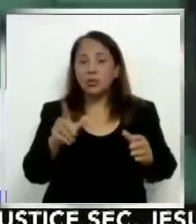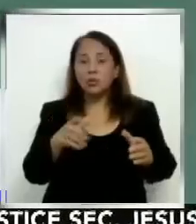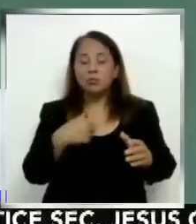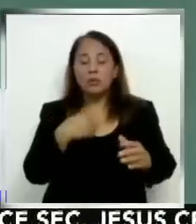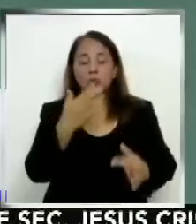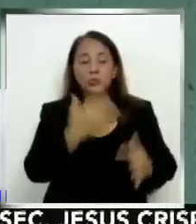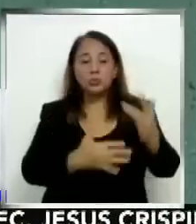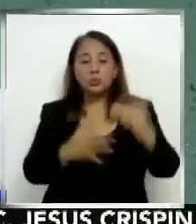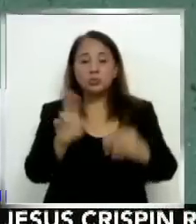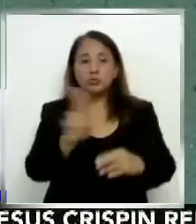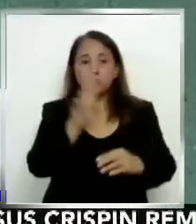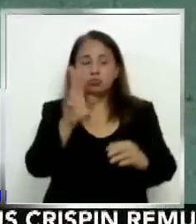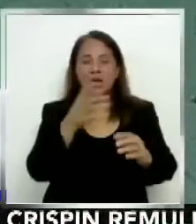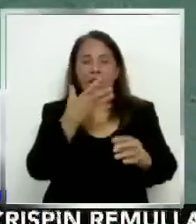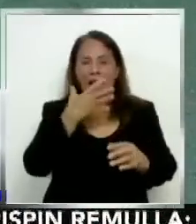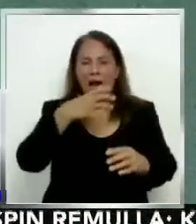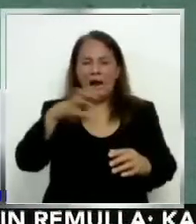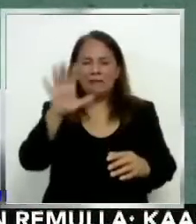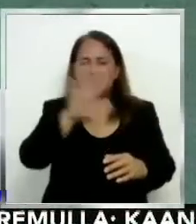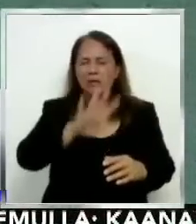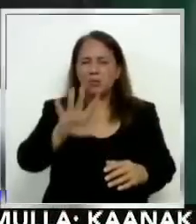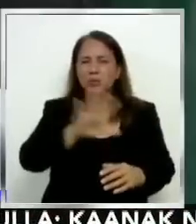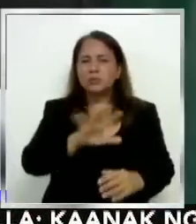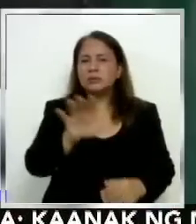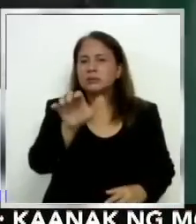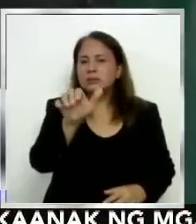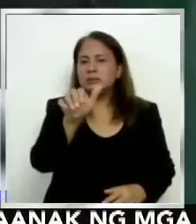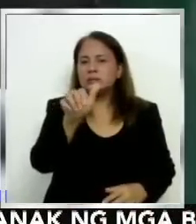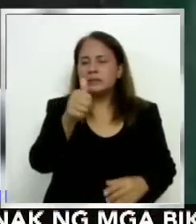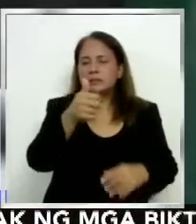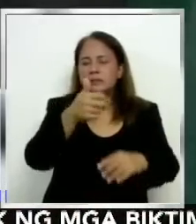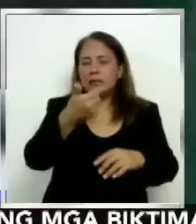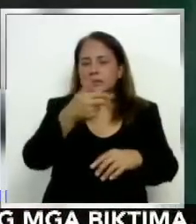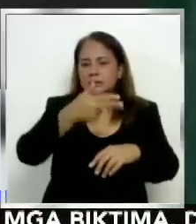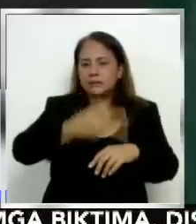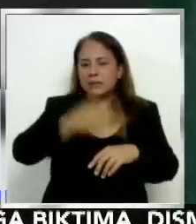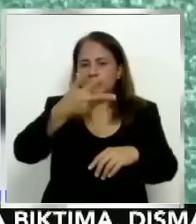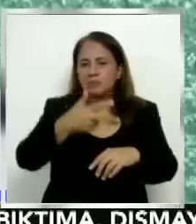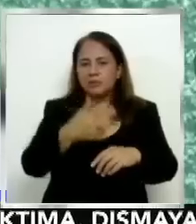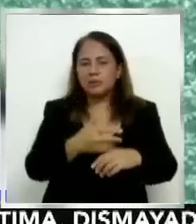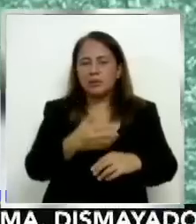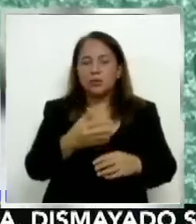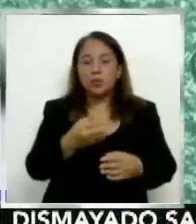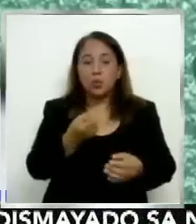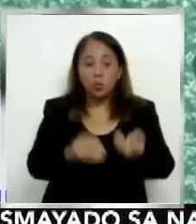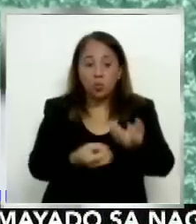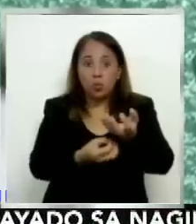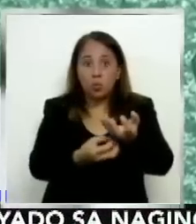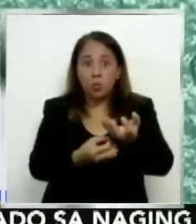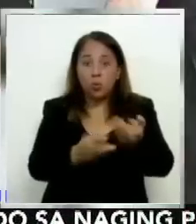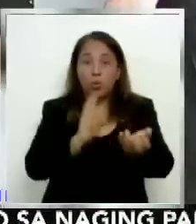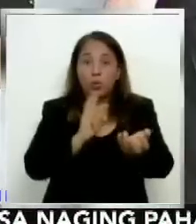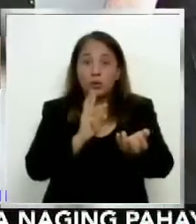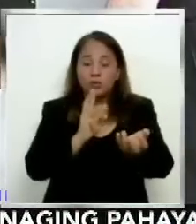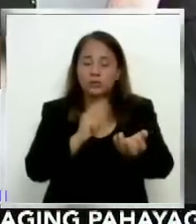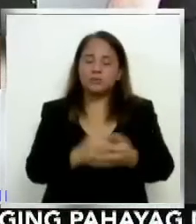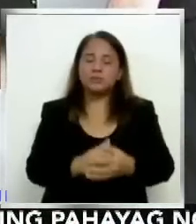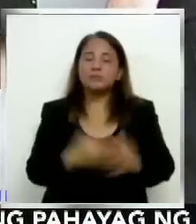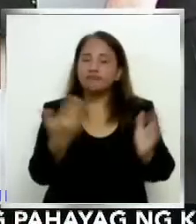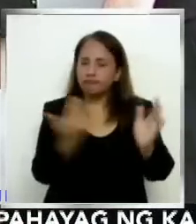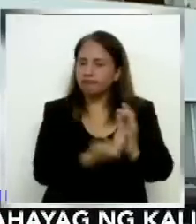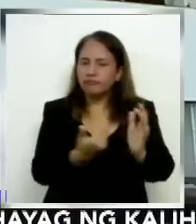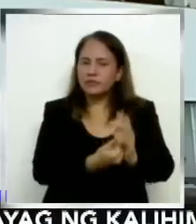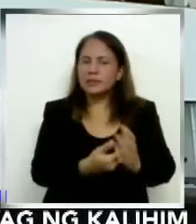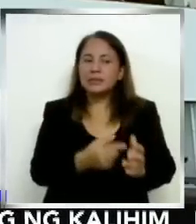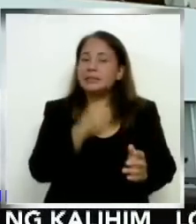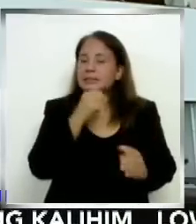ang init na aabot sa 10 beses na init ng kumukulong tubig. Patunay umano itong hindi na